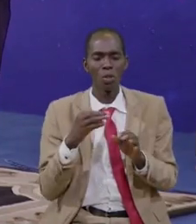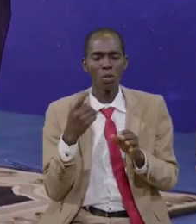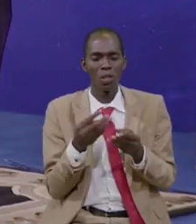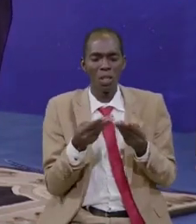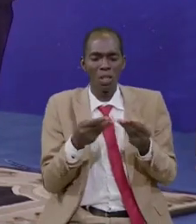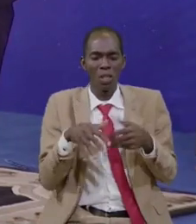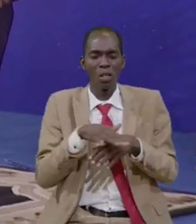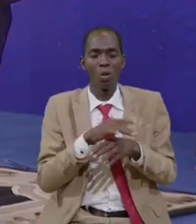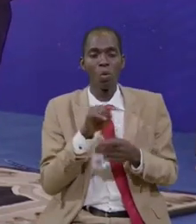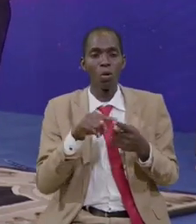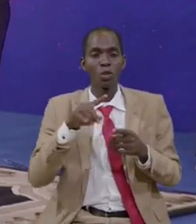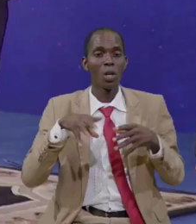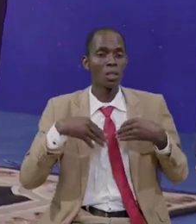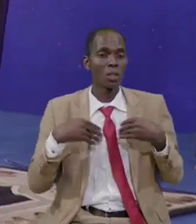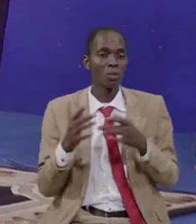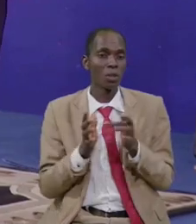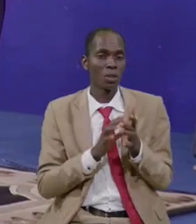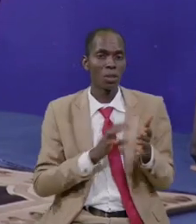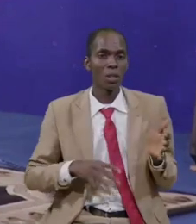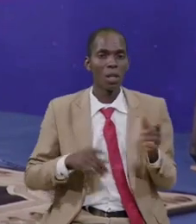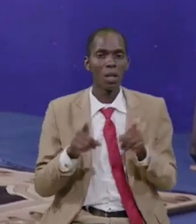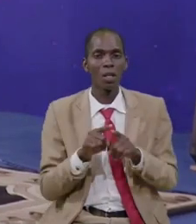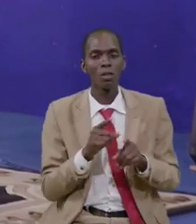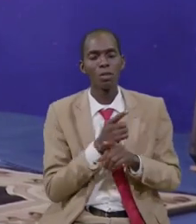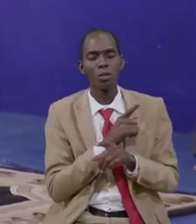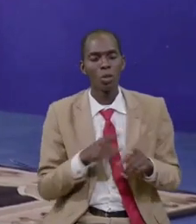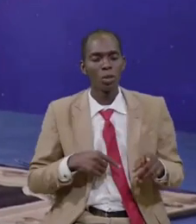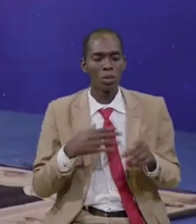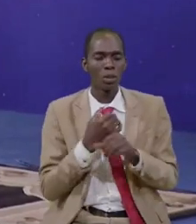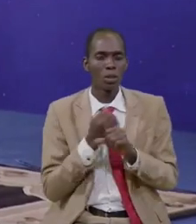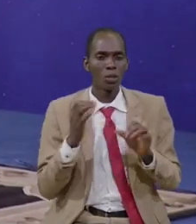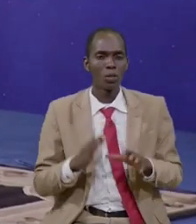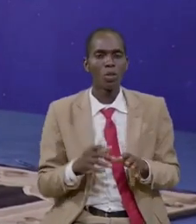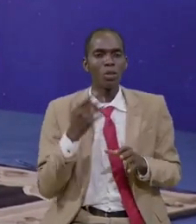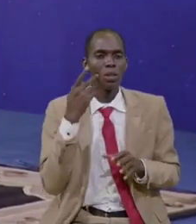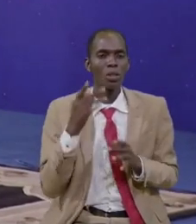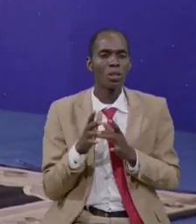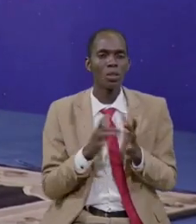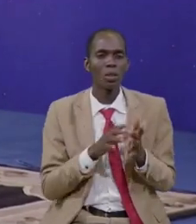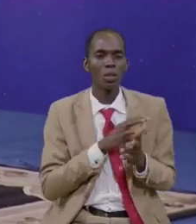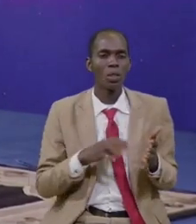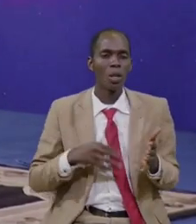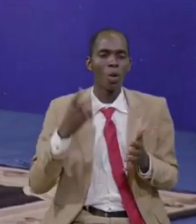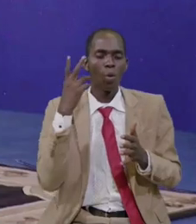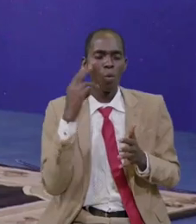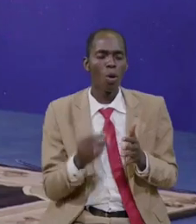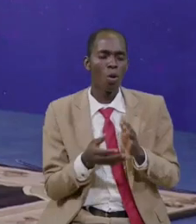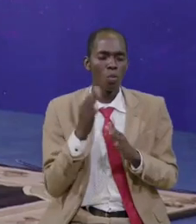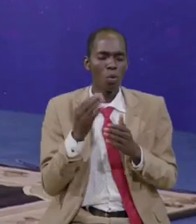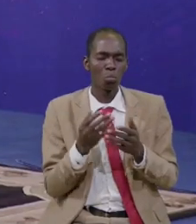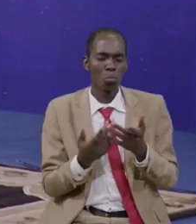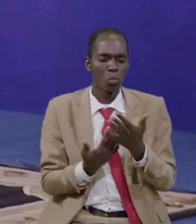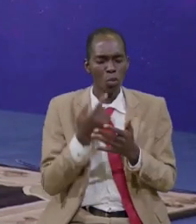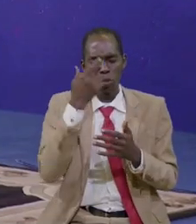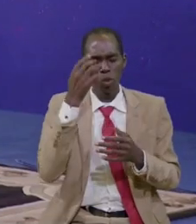Jésus-Christ comme ton Seigneur et Sauveur, il est né à cause de toi. Il s'est donné pour toi.